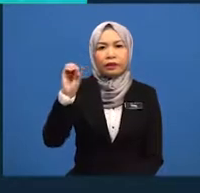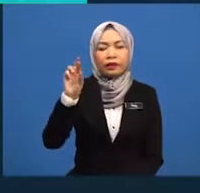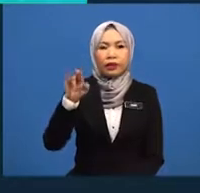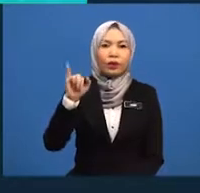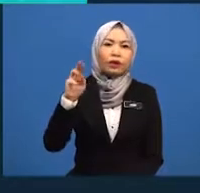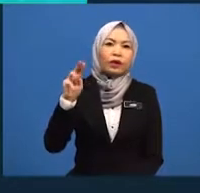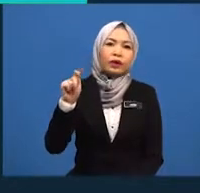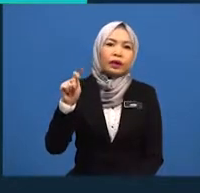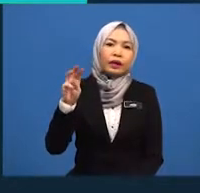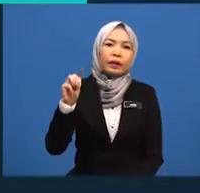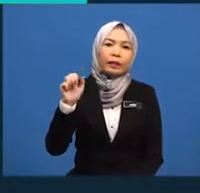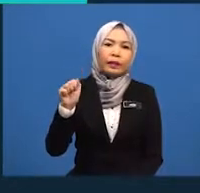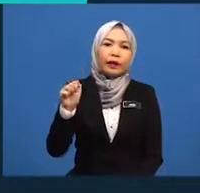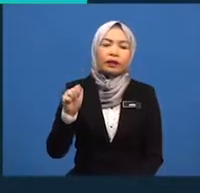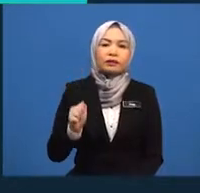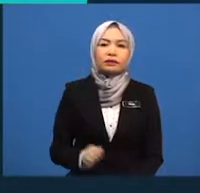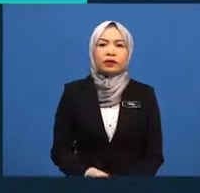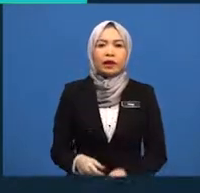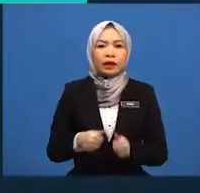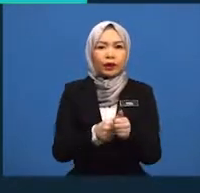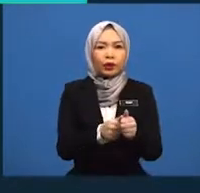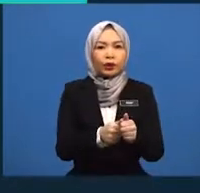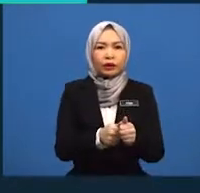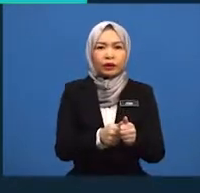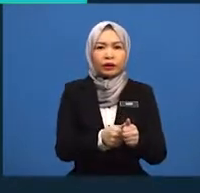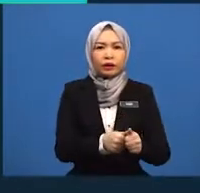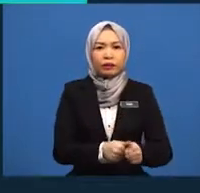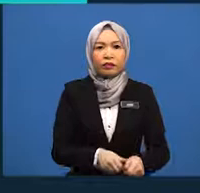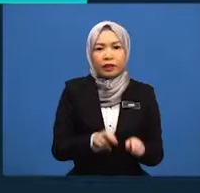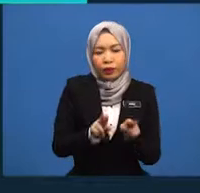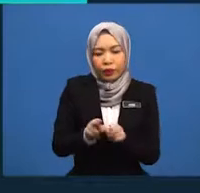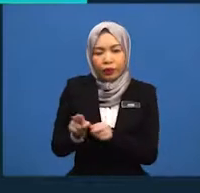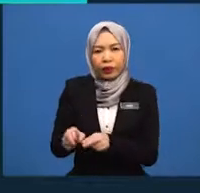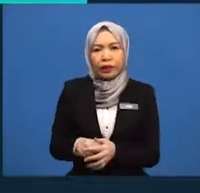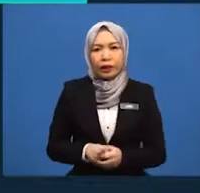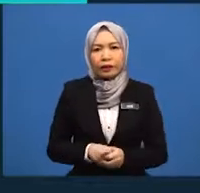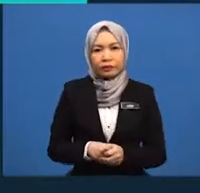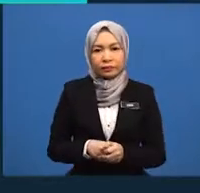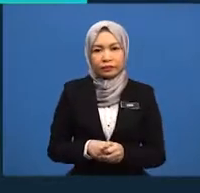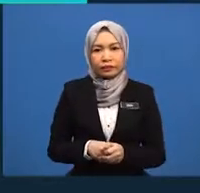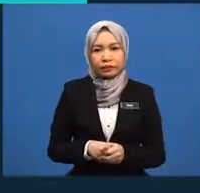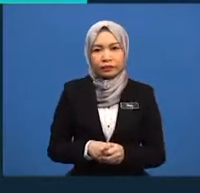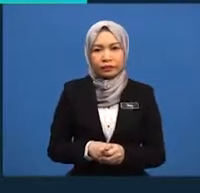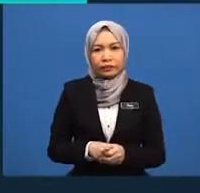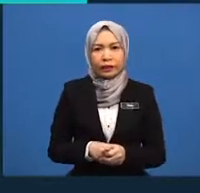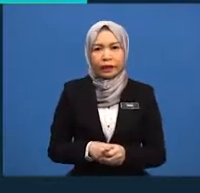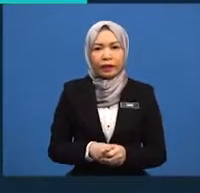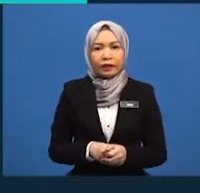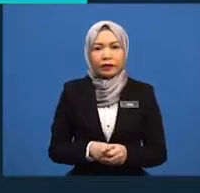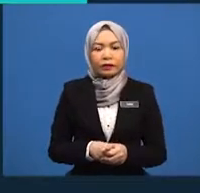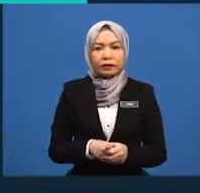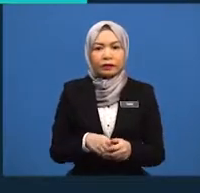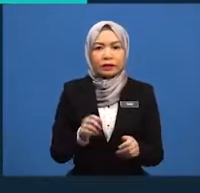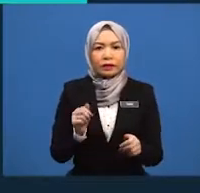mengikut urutan. Teknik ini tidak menggunakan sampel data seperti